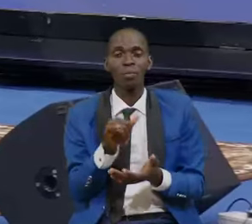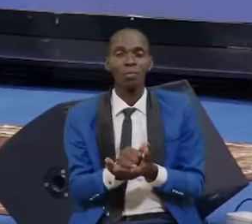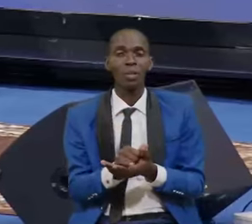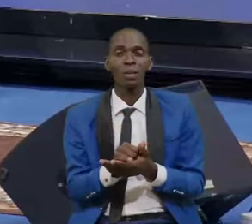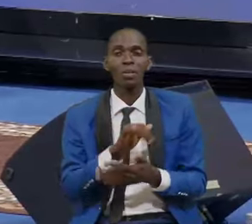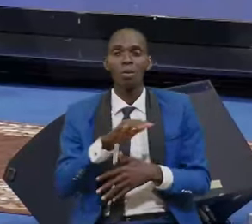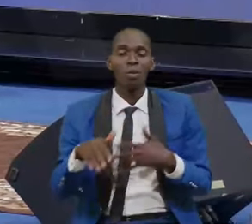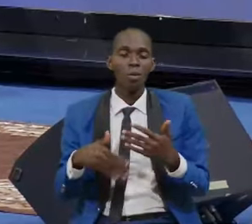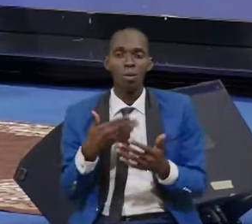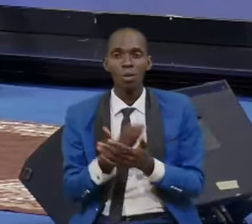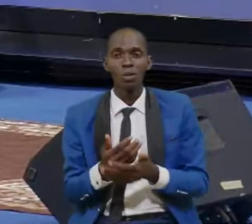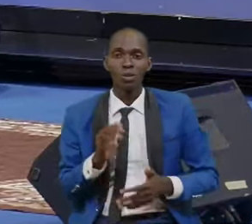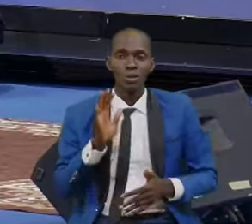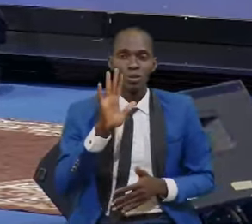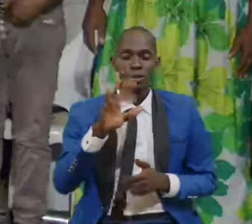tous tes liens sont